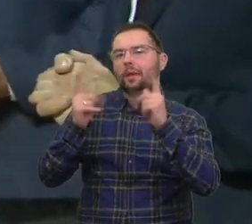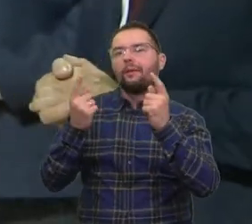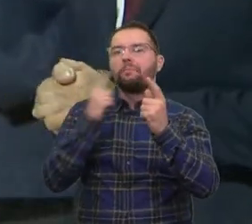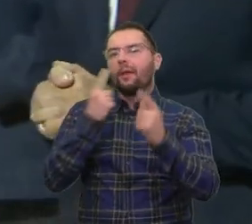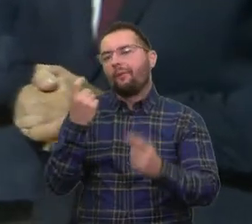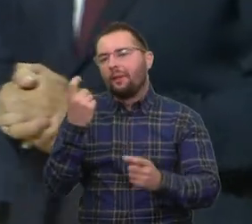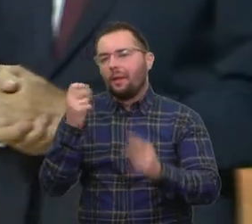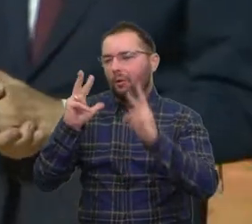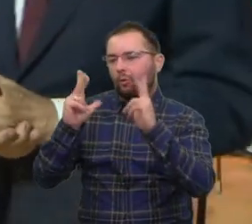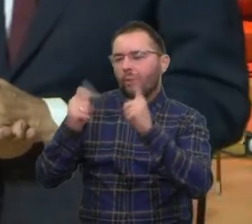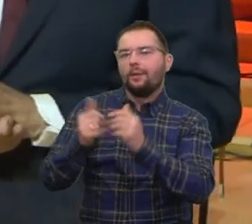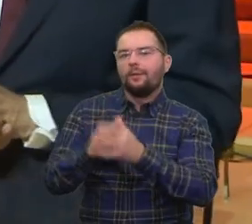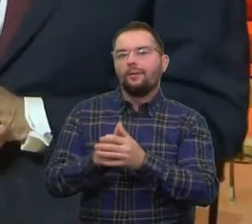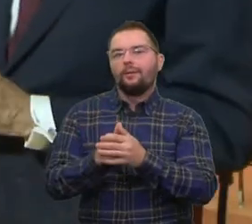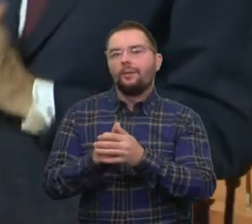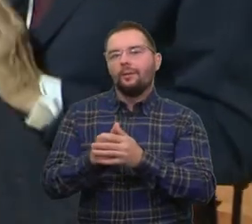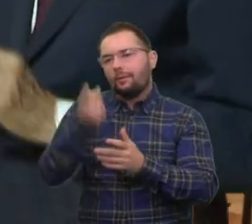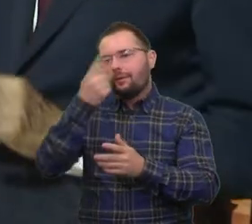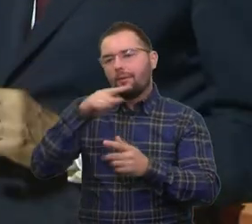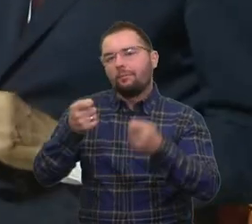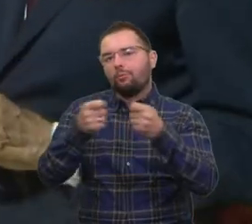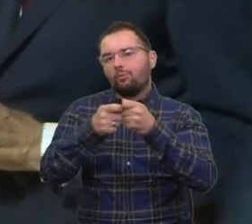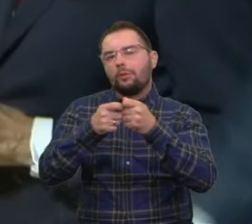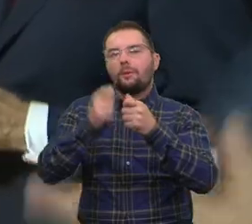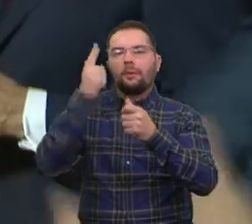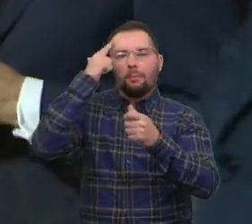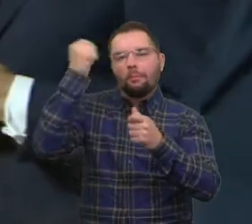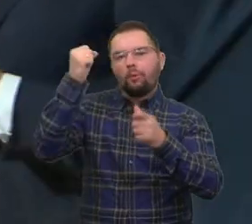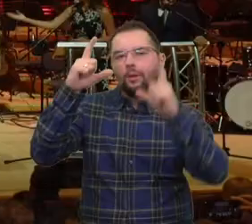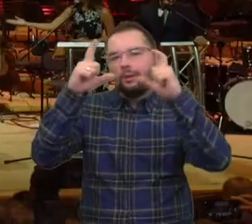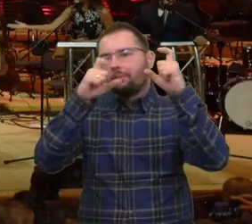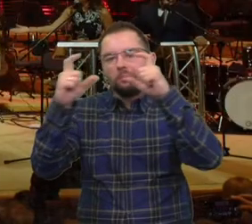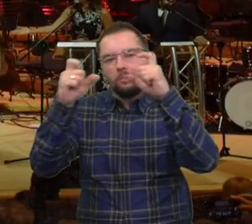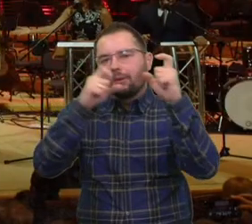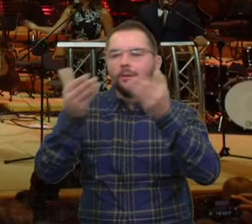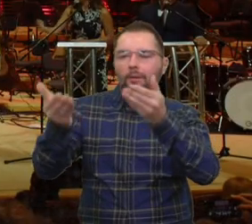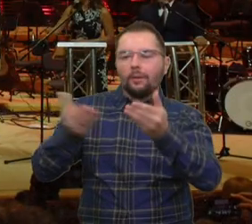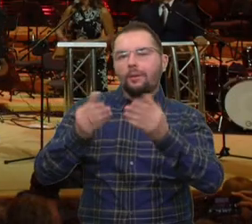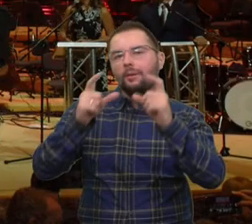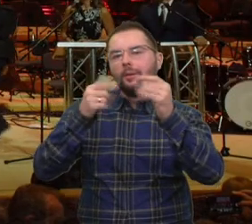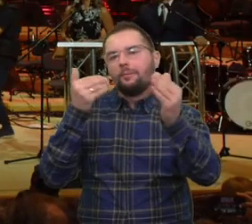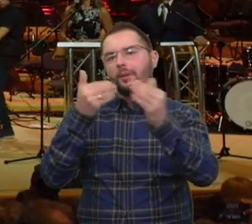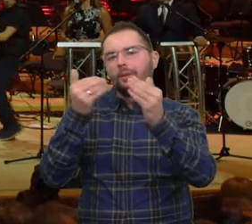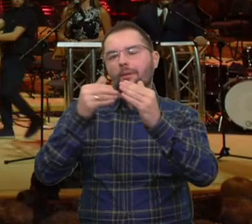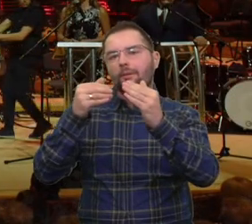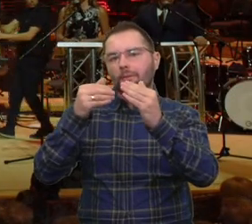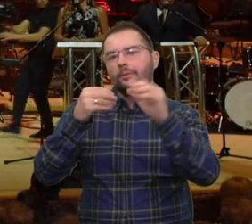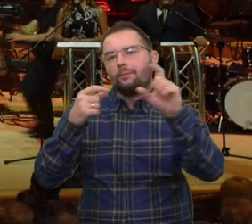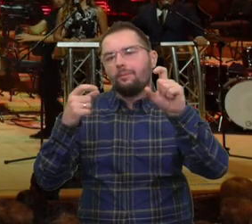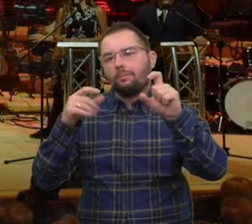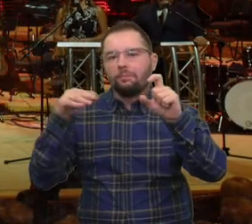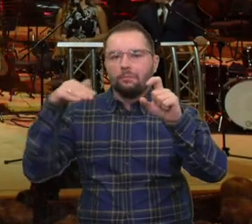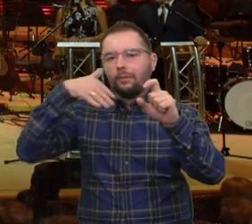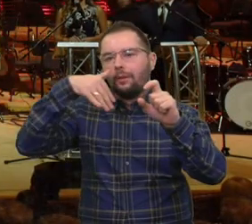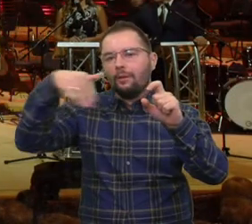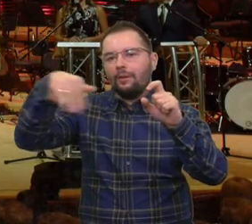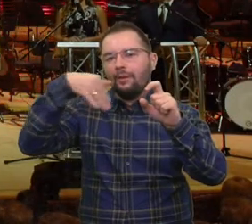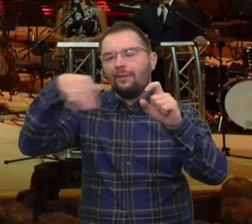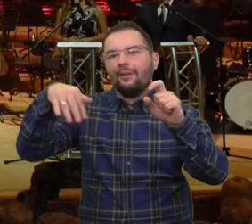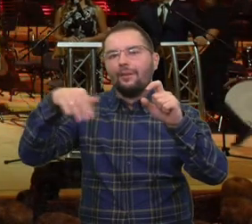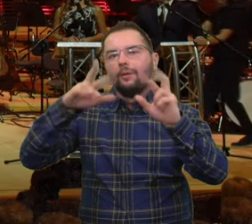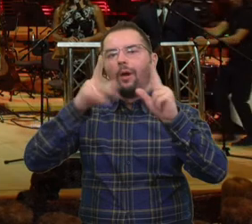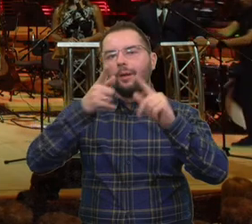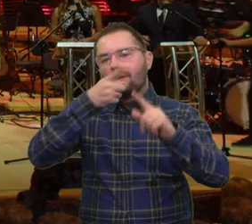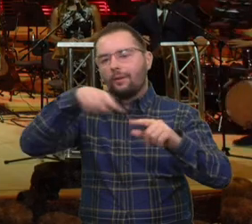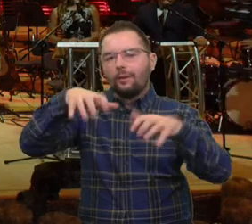I to jest ta chwila, kiedy moglibyśmy zrobić sobie wspólne pamiątkowe zdjęcie. Szanowni Państwo, zapraszamy bliżej naszej dwa kroki do przodu, pięknej